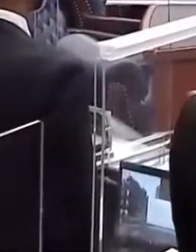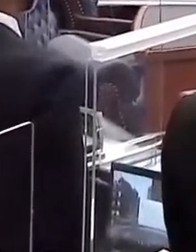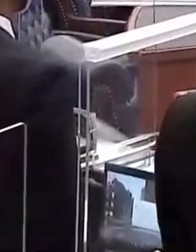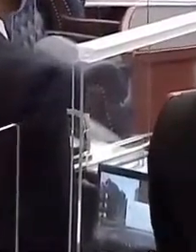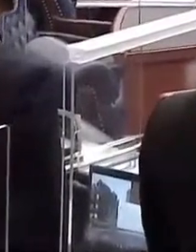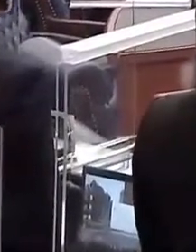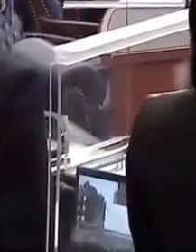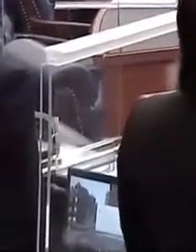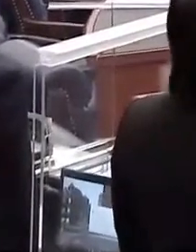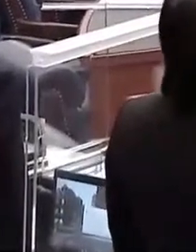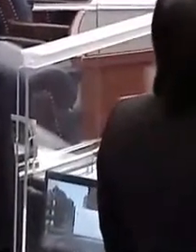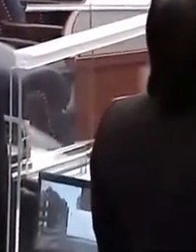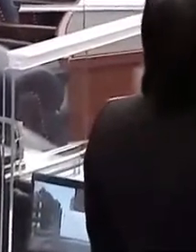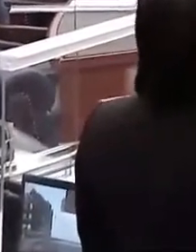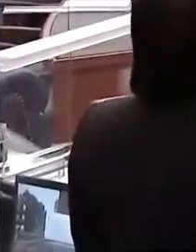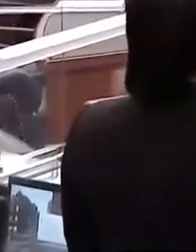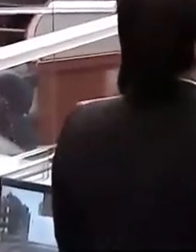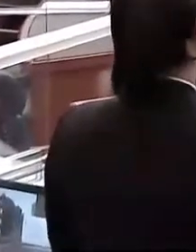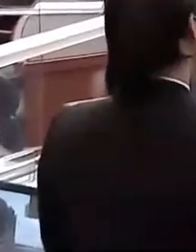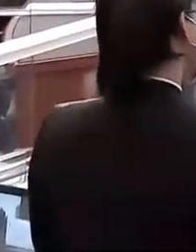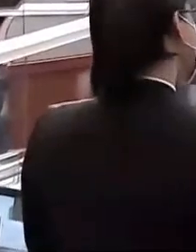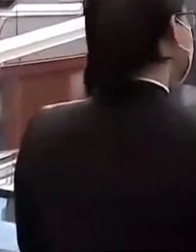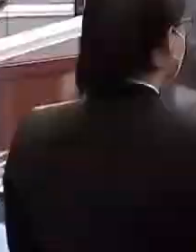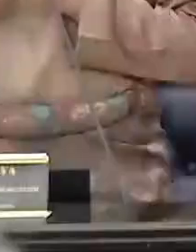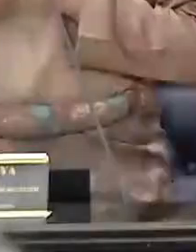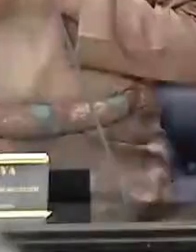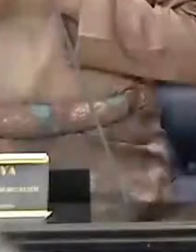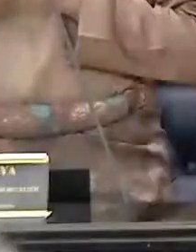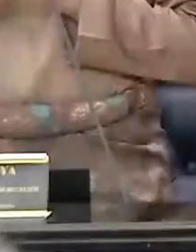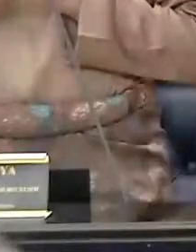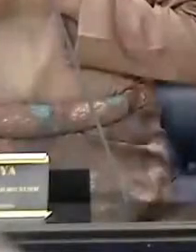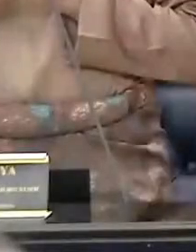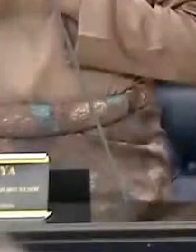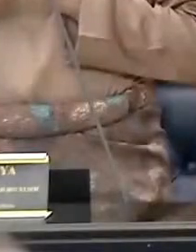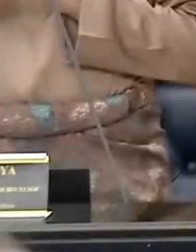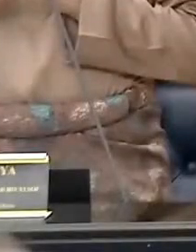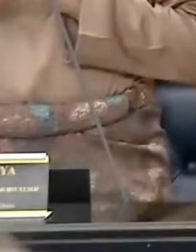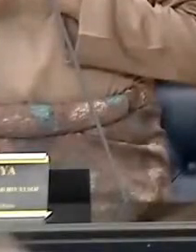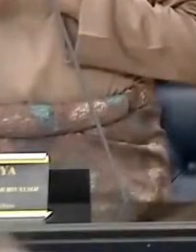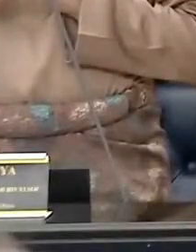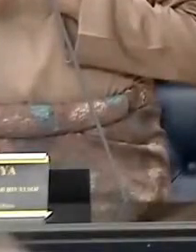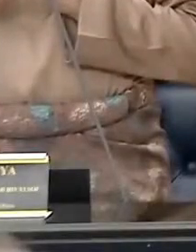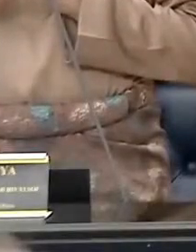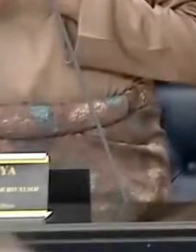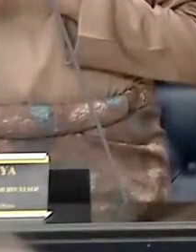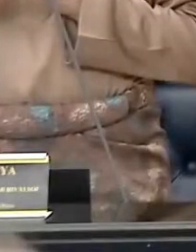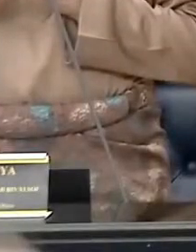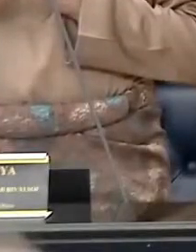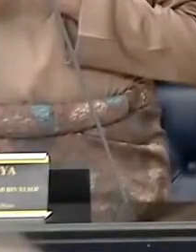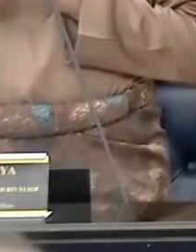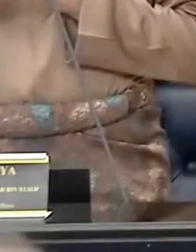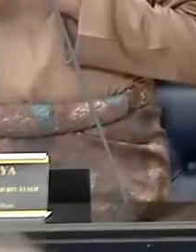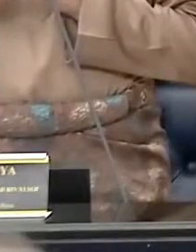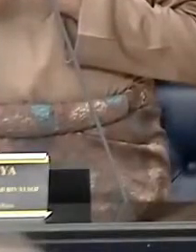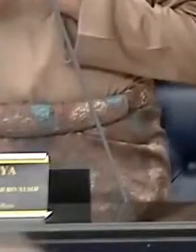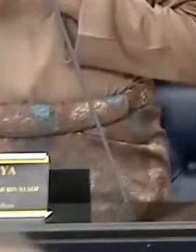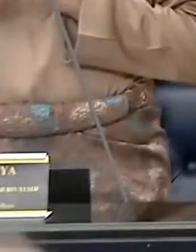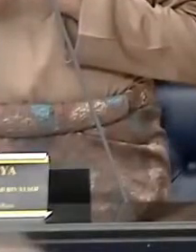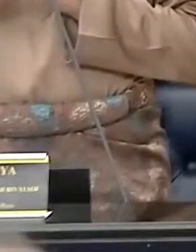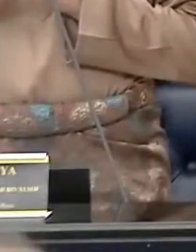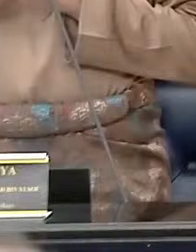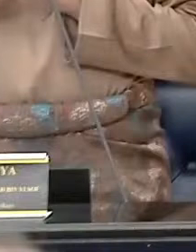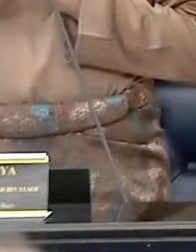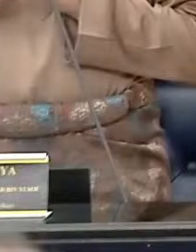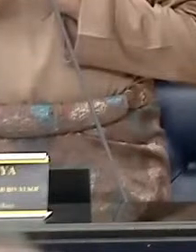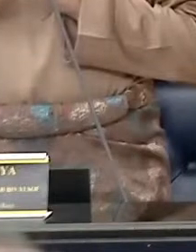lebih-lebih keamanan kemakmuran dan kesejahteraan bagi negara Malaysia setelah penduduknya sekalian ya